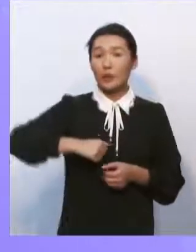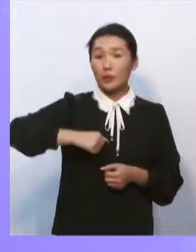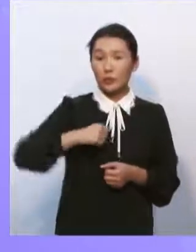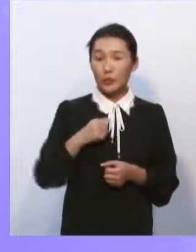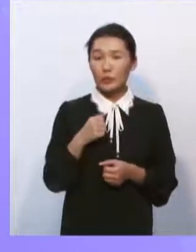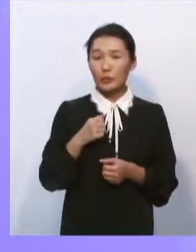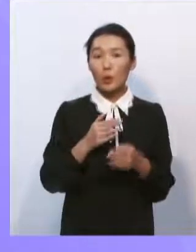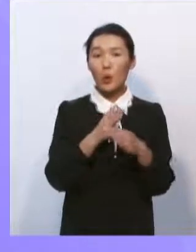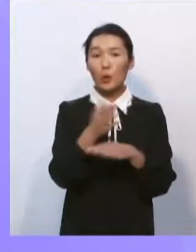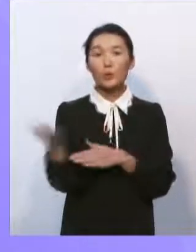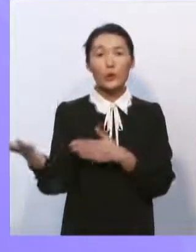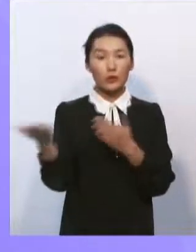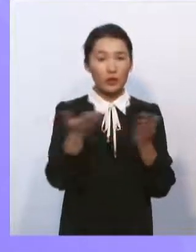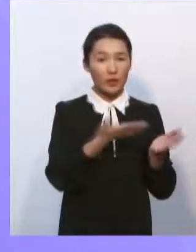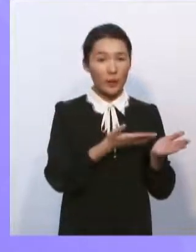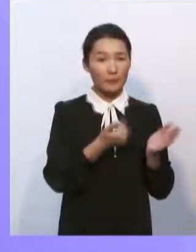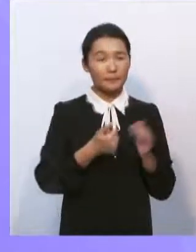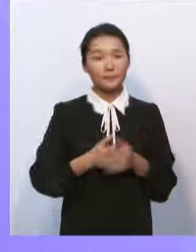Досумду конокко чакырам.